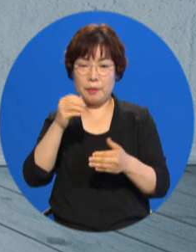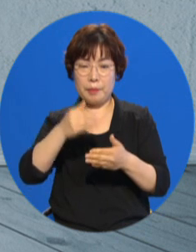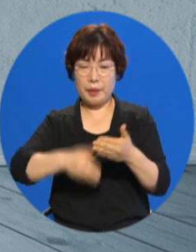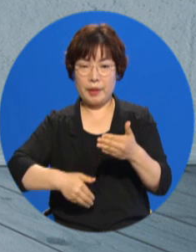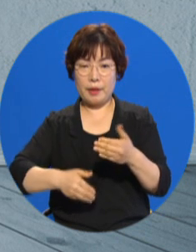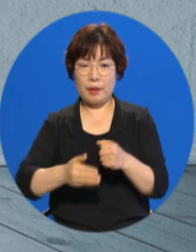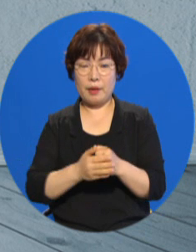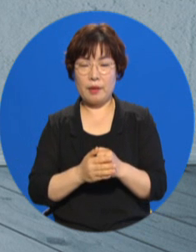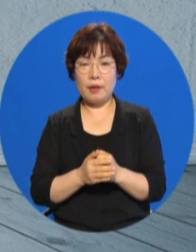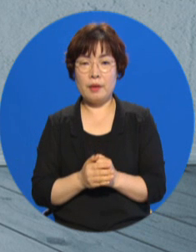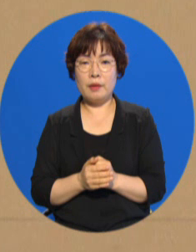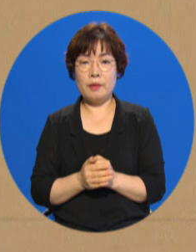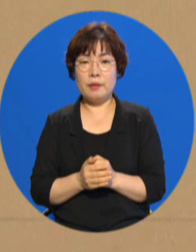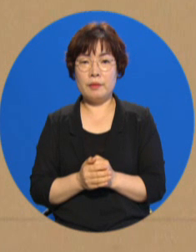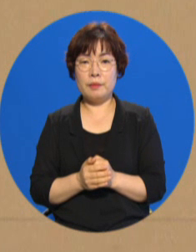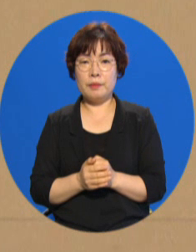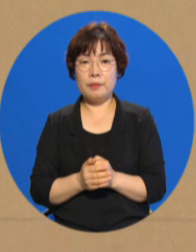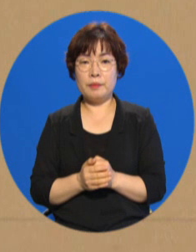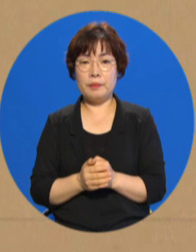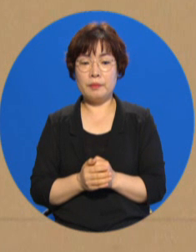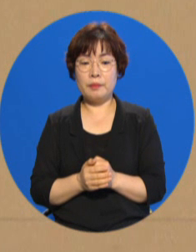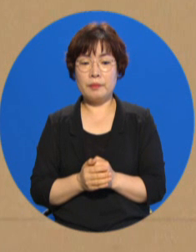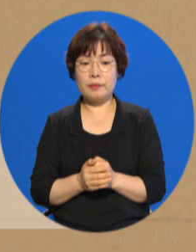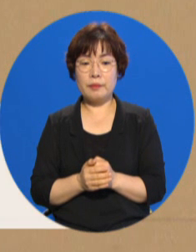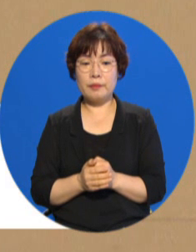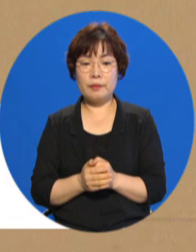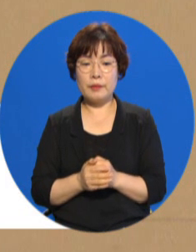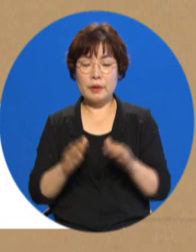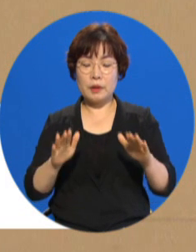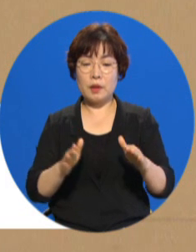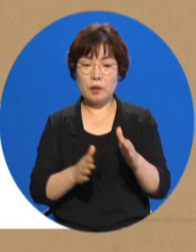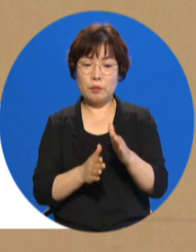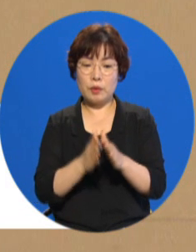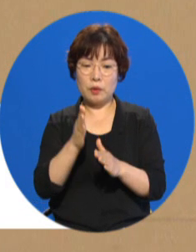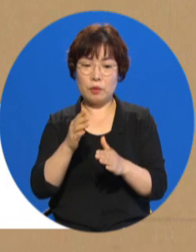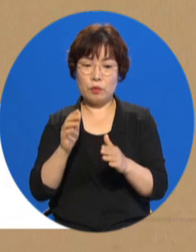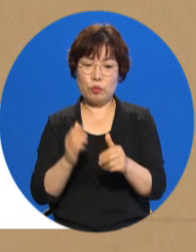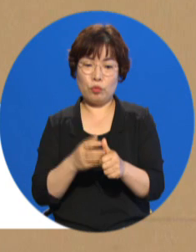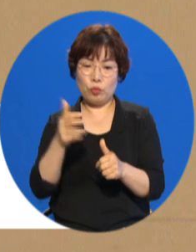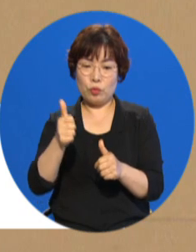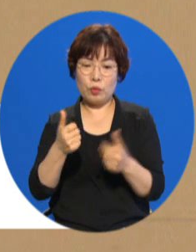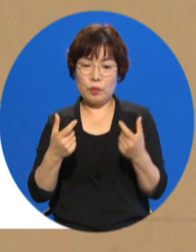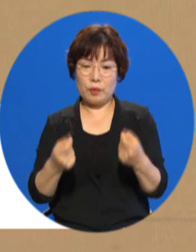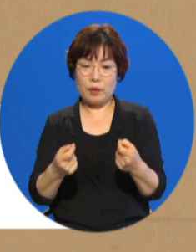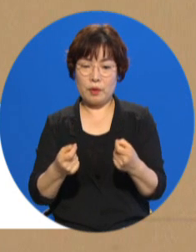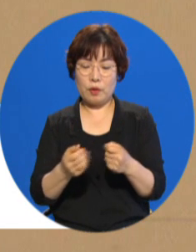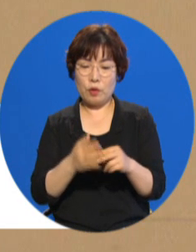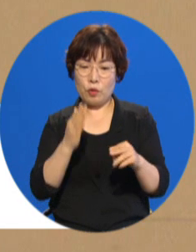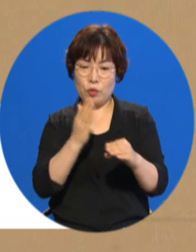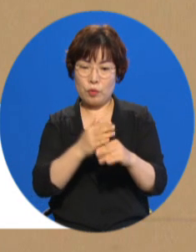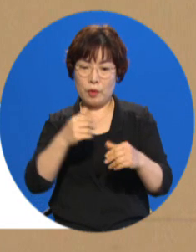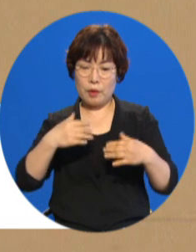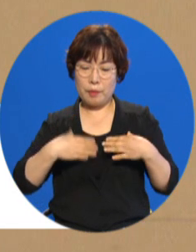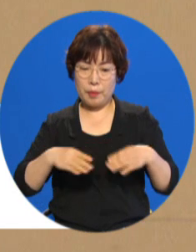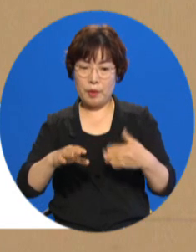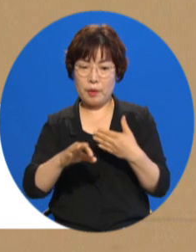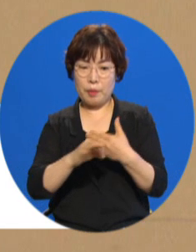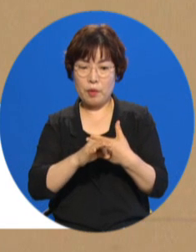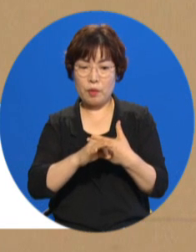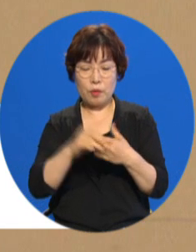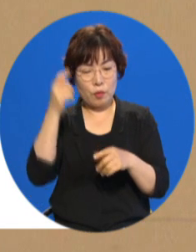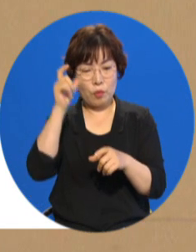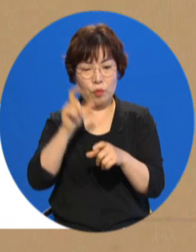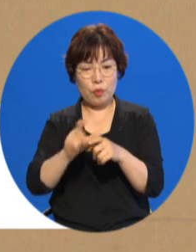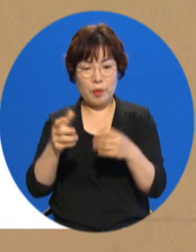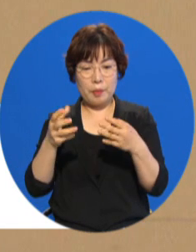감점이 예정돼 있기 때문입니다. 우리 현직 시장 분수도 마찬가지 그거냐. 네, 중도 사퇴고 나오는 것에 대한